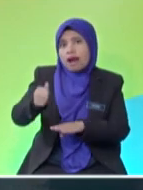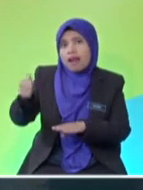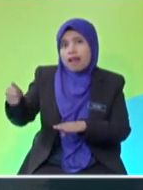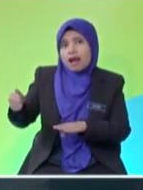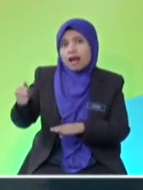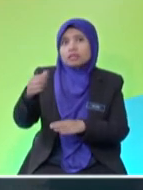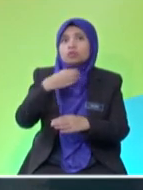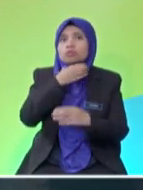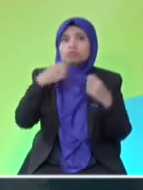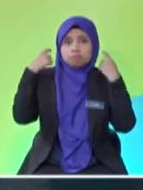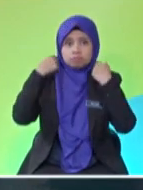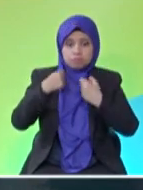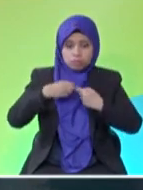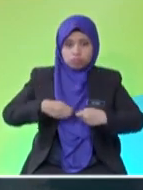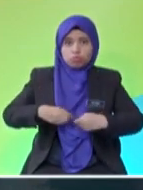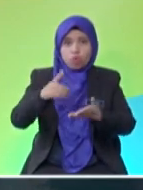jantung